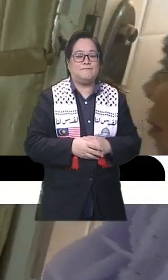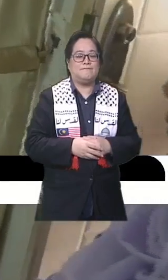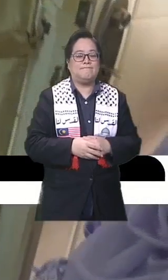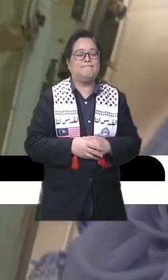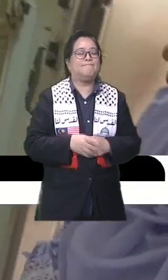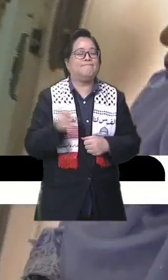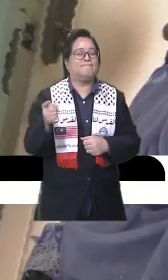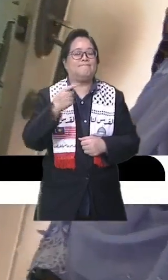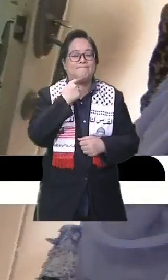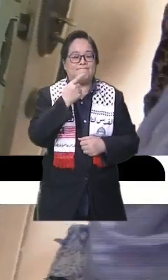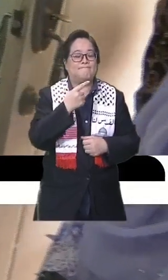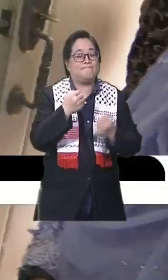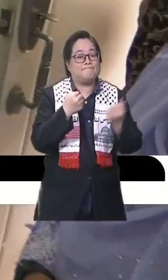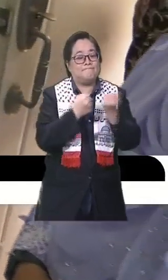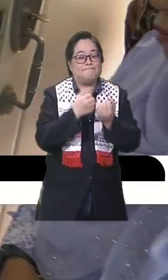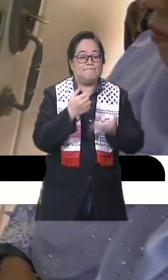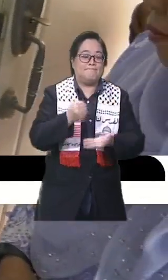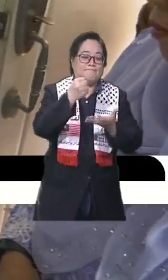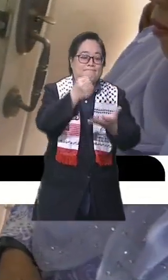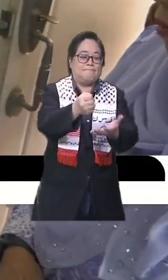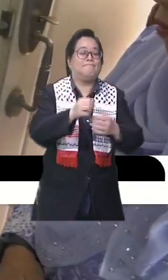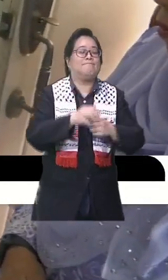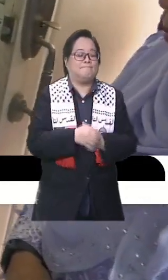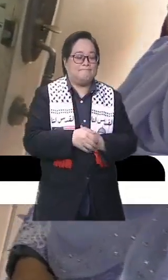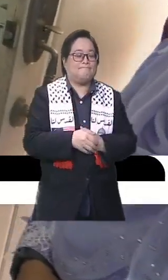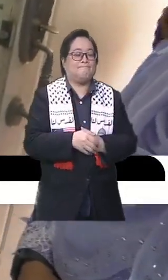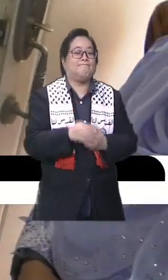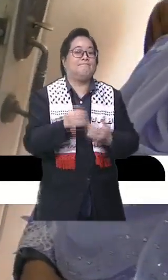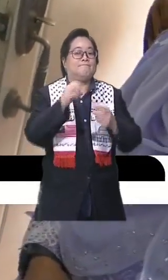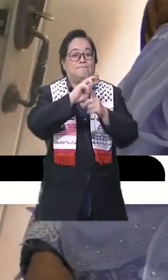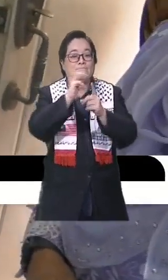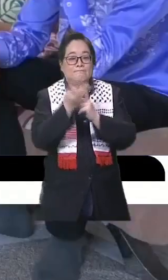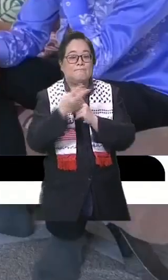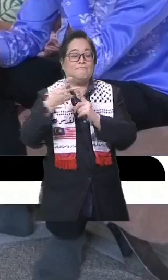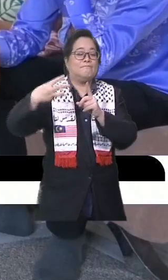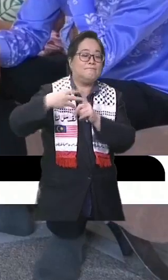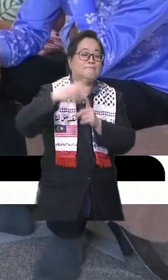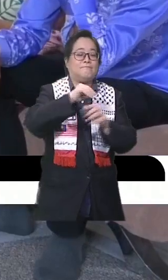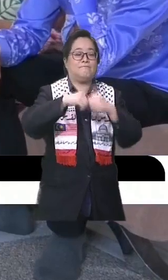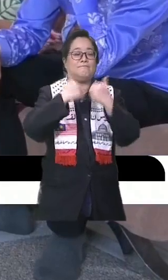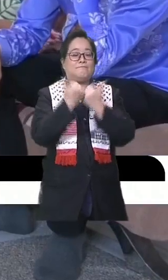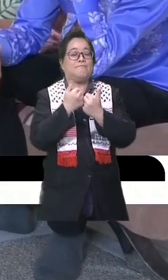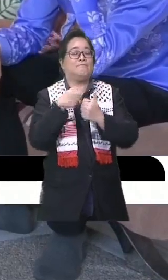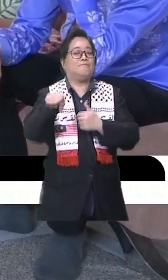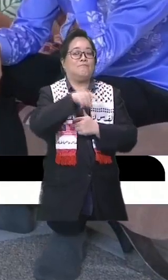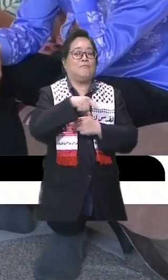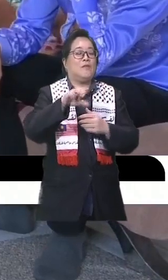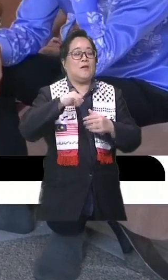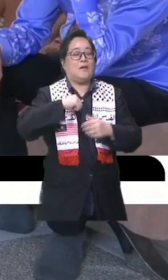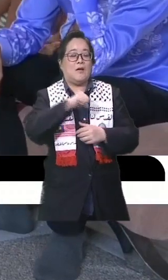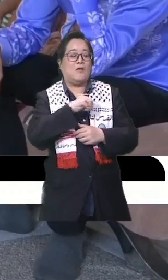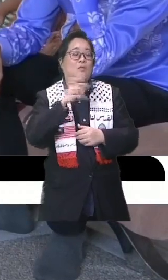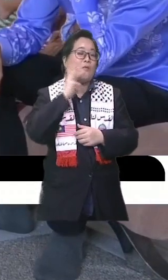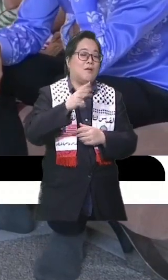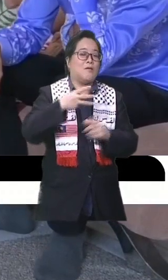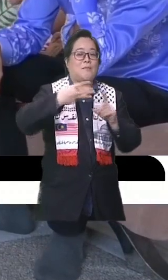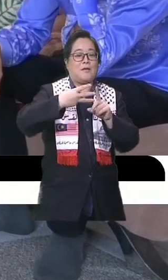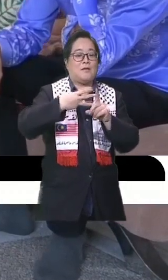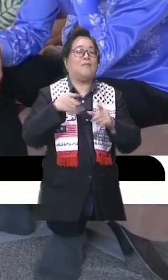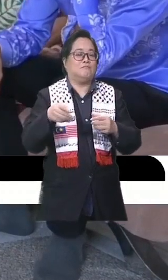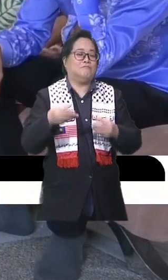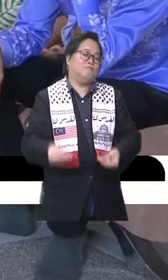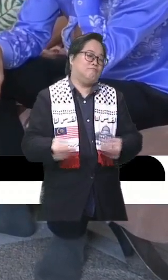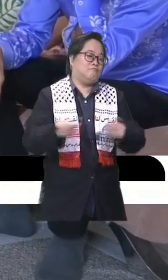Nurul Afidah berkata sumbangan tabung kasih @ hawana serta tabung kebajikan bernama dan persatuan Suri dan anggota wanita bernama Benita